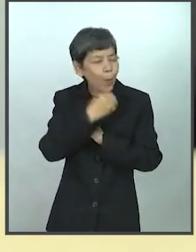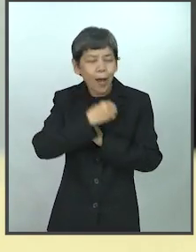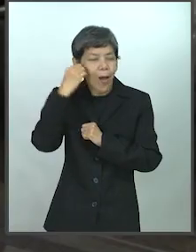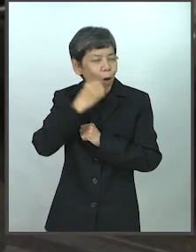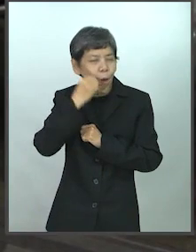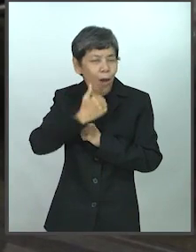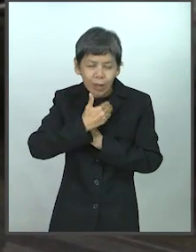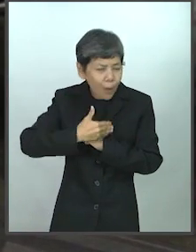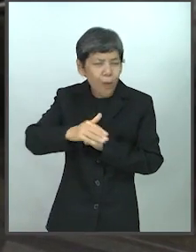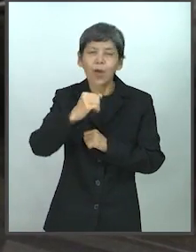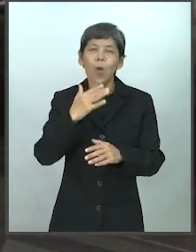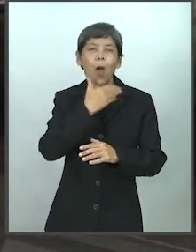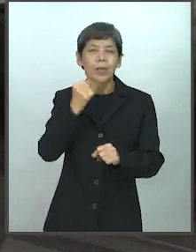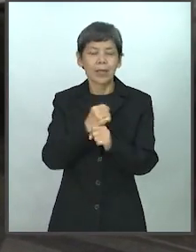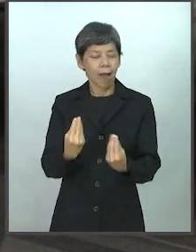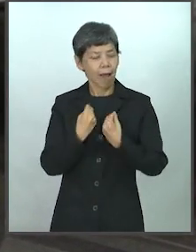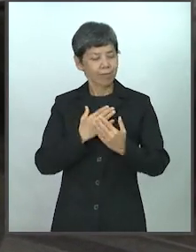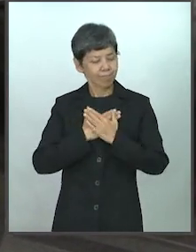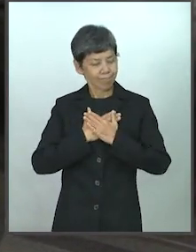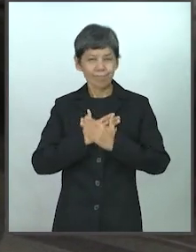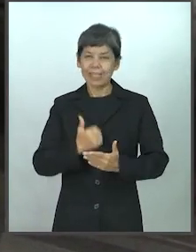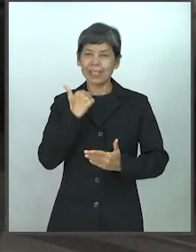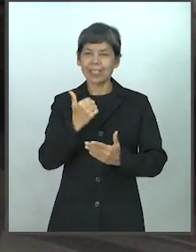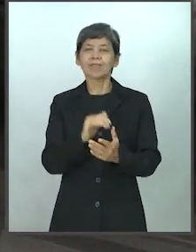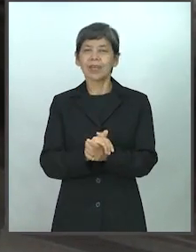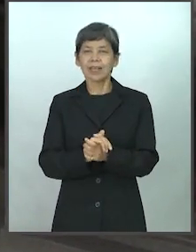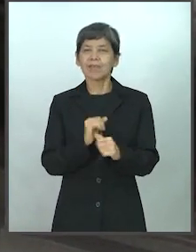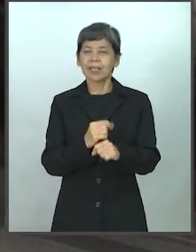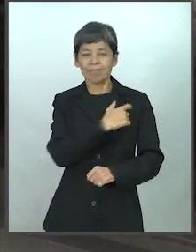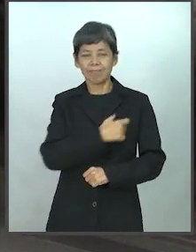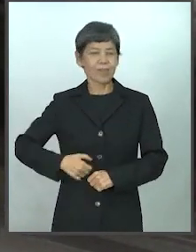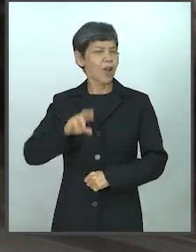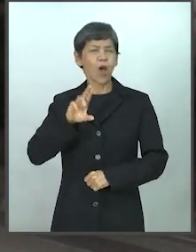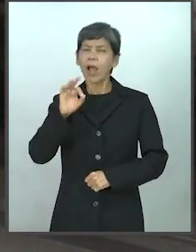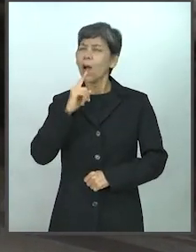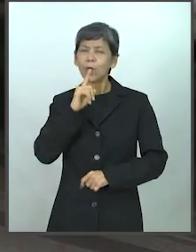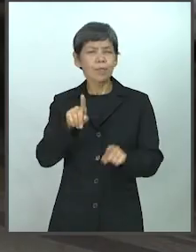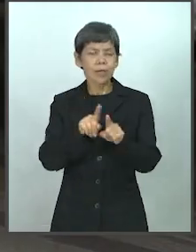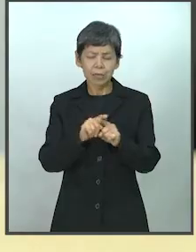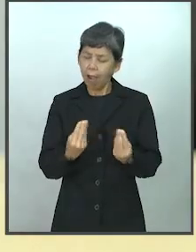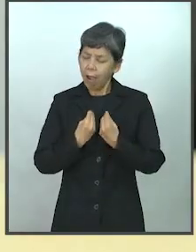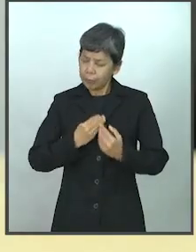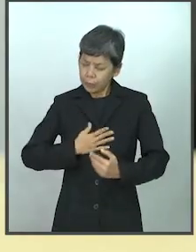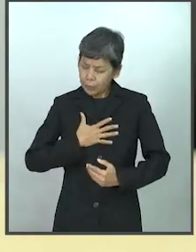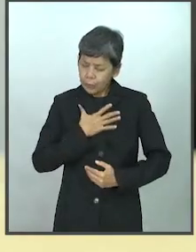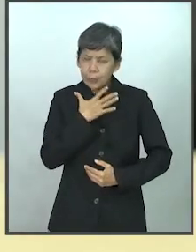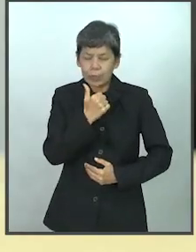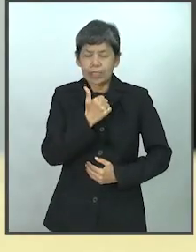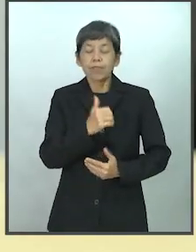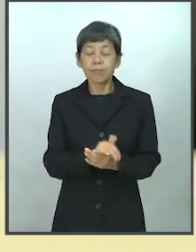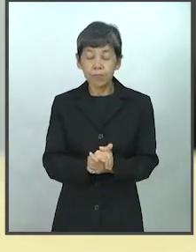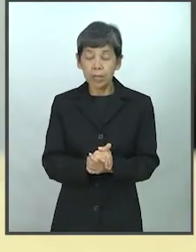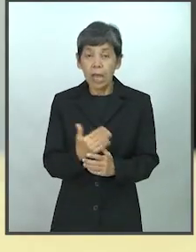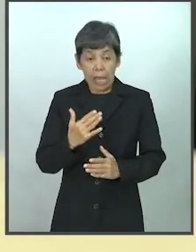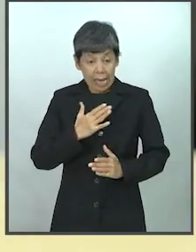ะครับความดีจะกลายเป็นบารมีเหมือนกับท่านในหลวงรัชกาลที่9ได้พูดไว ้ นะครับเป็นบารมีก็คือว่